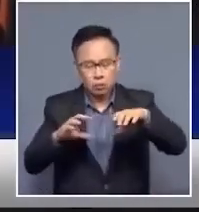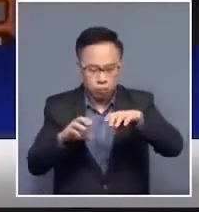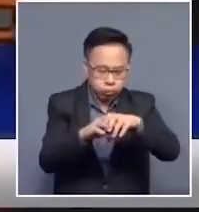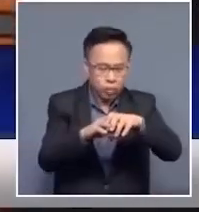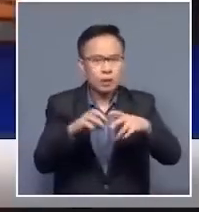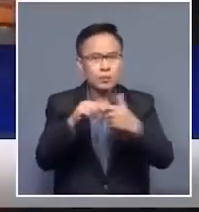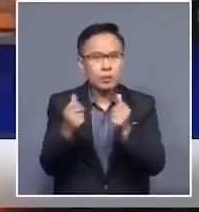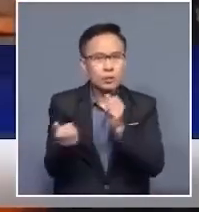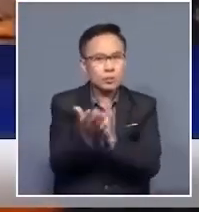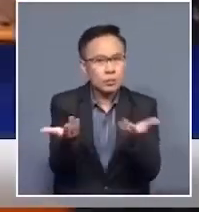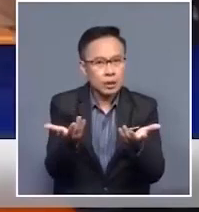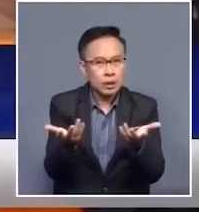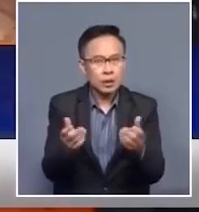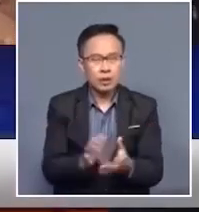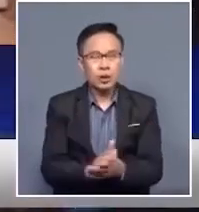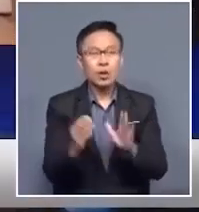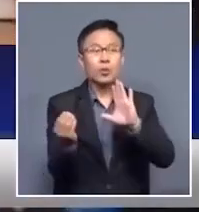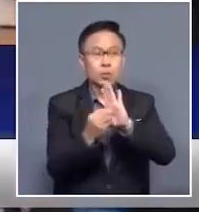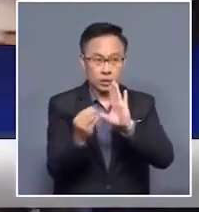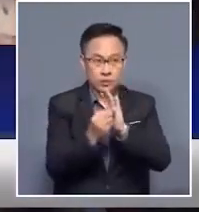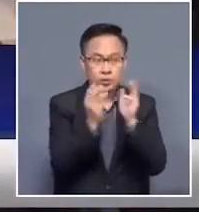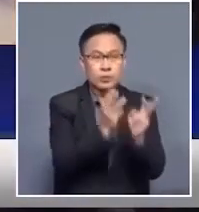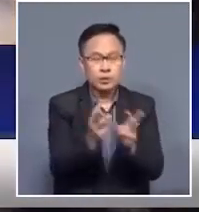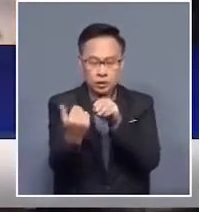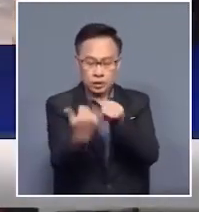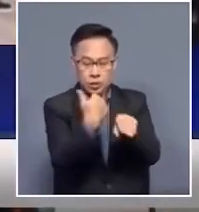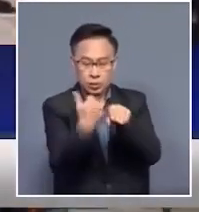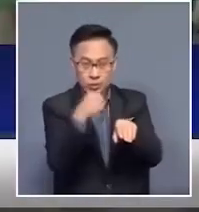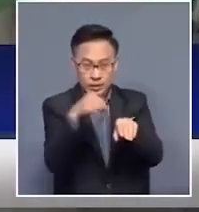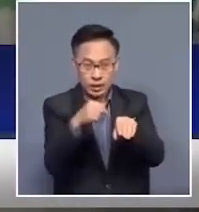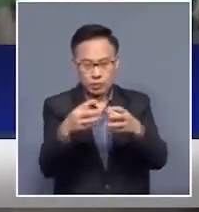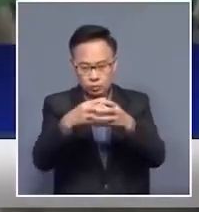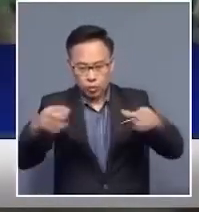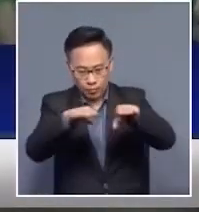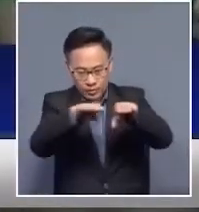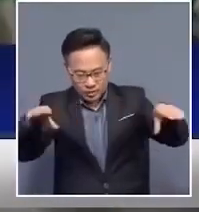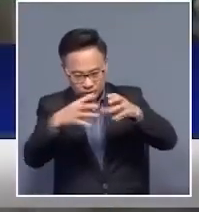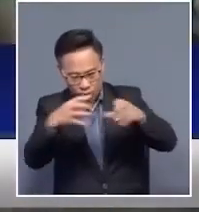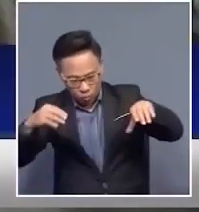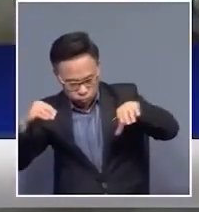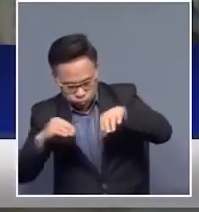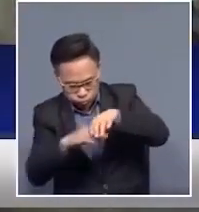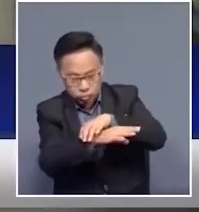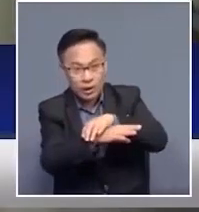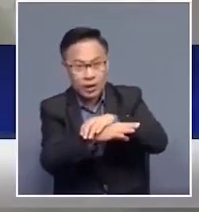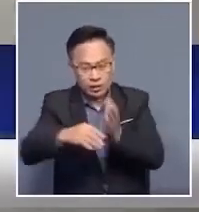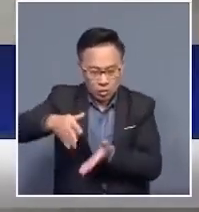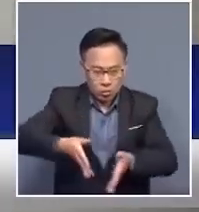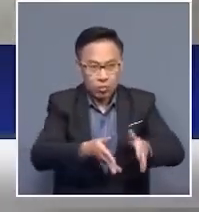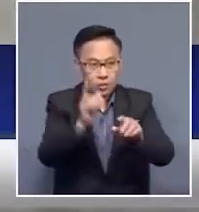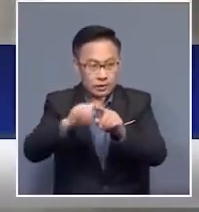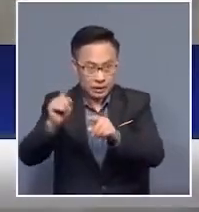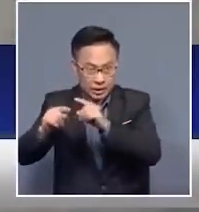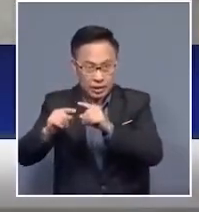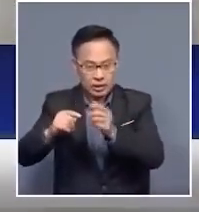ครเนี่ยต้องระบายน้ำจากถนนนะครับลงไปที่ท่อระบายน้ำจากท่อระบายน้ำเนี่ยก็ลงไปที่คูคลองนะครับหลังจากนั้นเนี่ยเรา